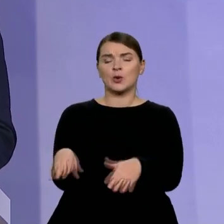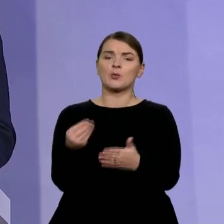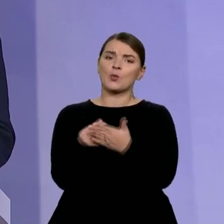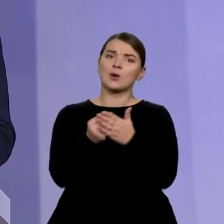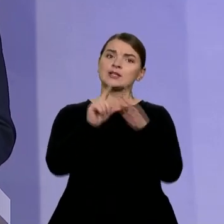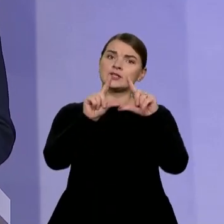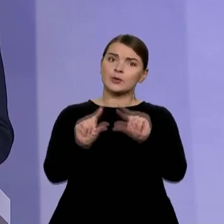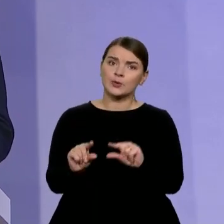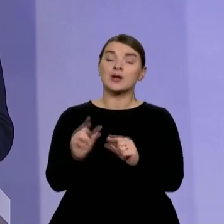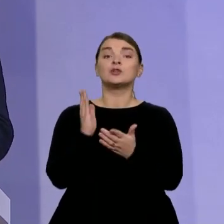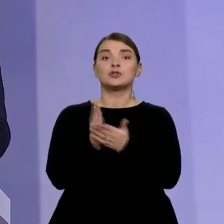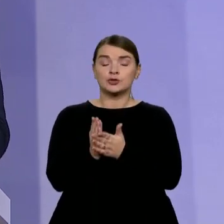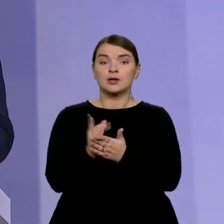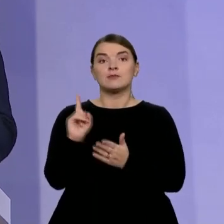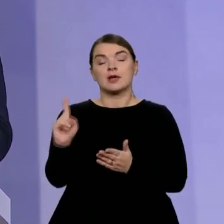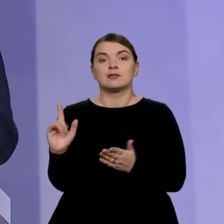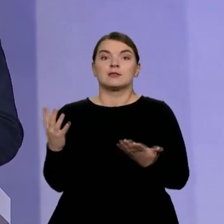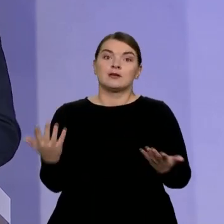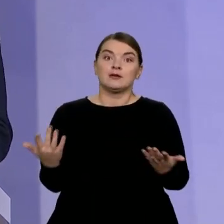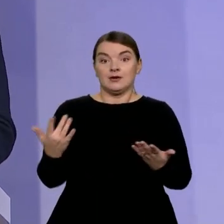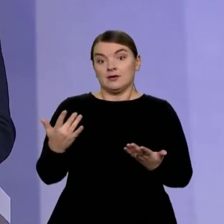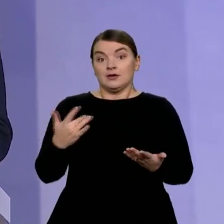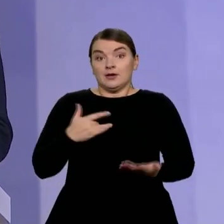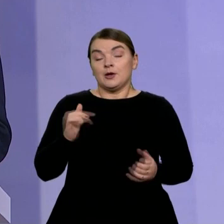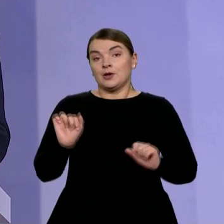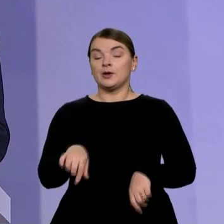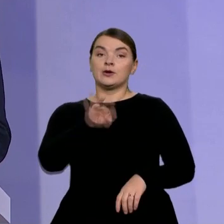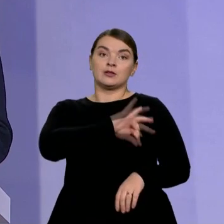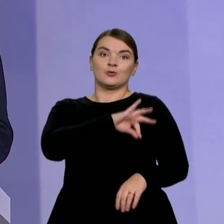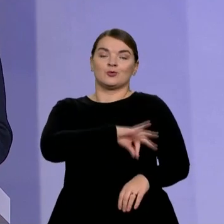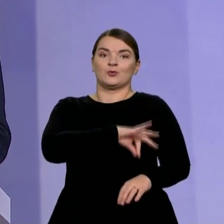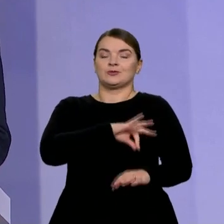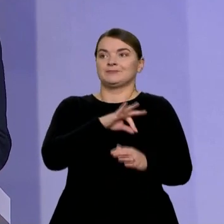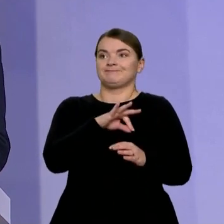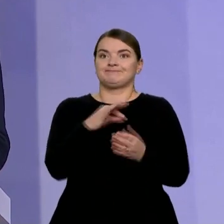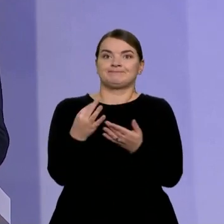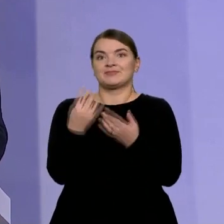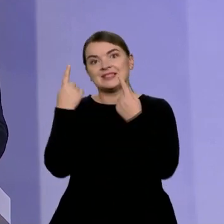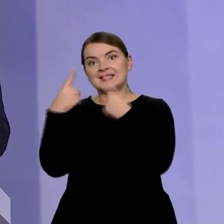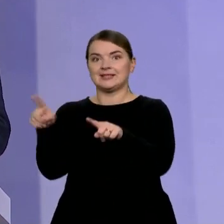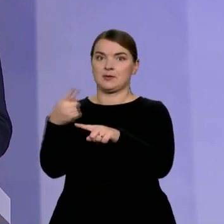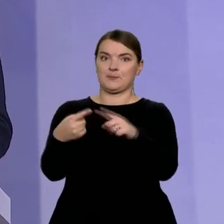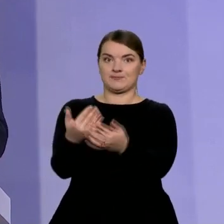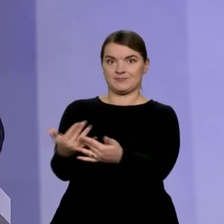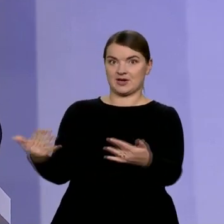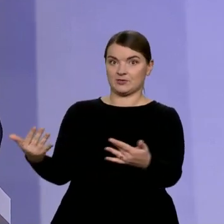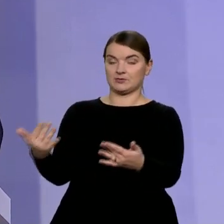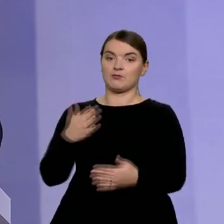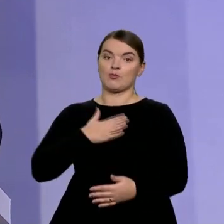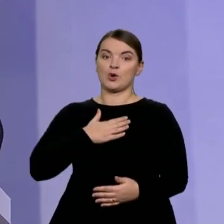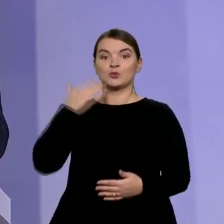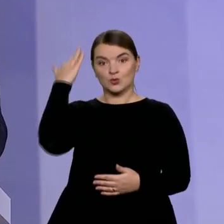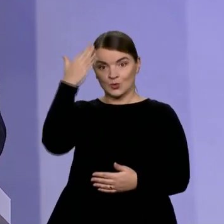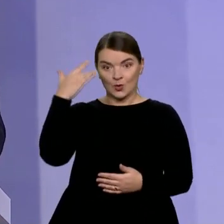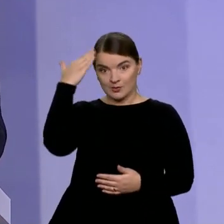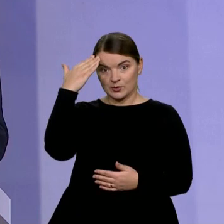sumažinimas ir taip toliau. Tai galbūt reikia išnaudoti tam tikras, na, ir kitas priemonės. Mano manimu,